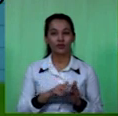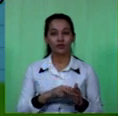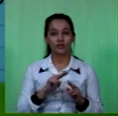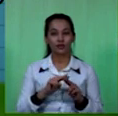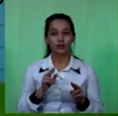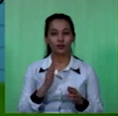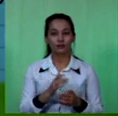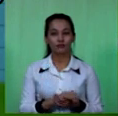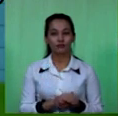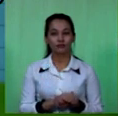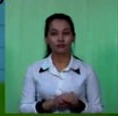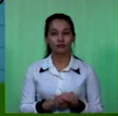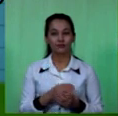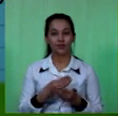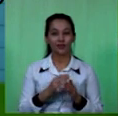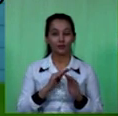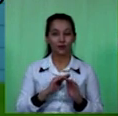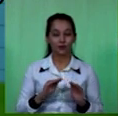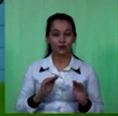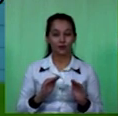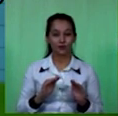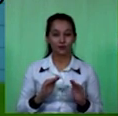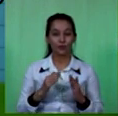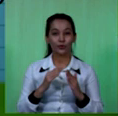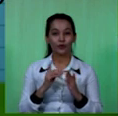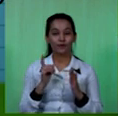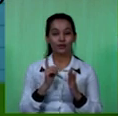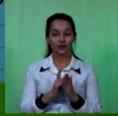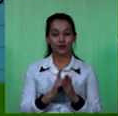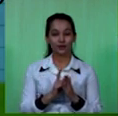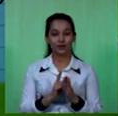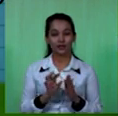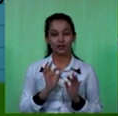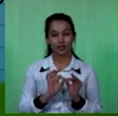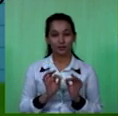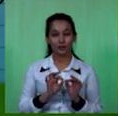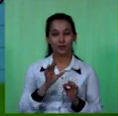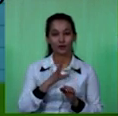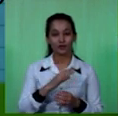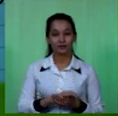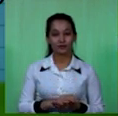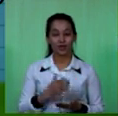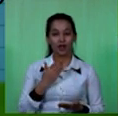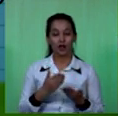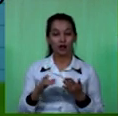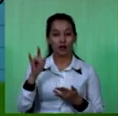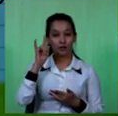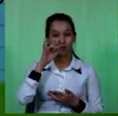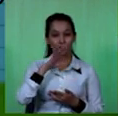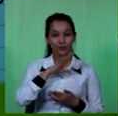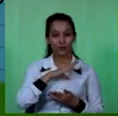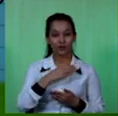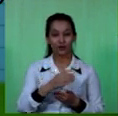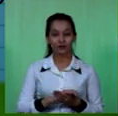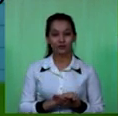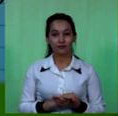3728 ga teng. Mana aziz o'quvchilar, mustaqil berilgan topshiriqlarni tekshirib oldik. Agar xatolikka yo'l qo'ygan